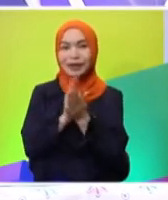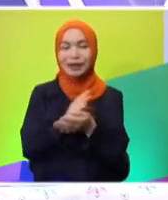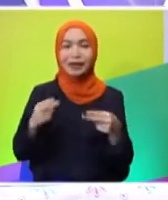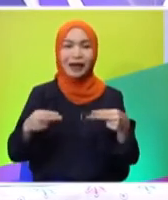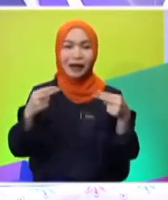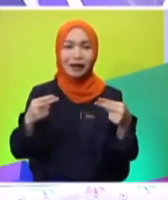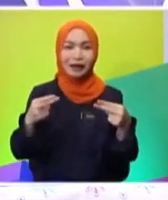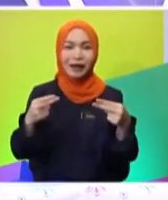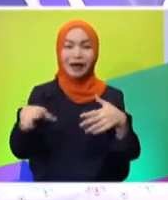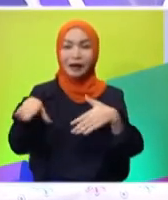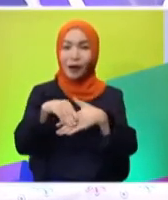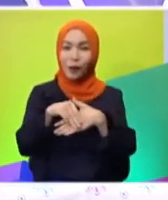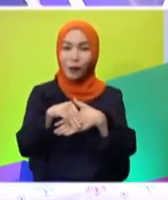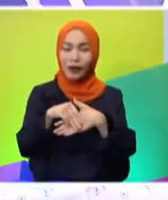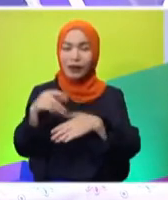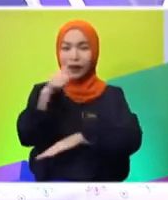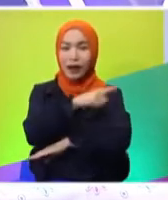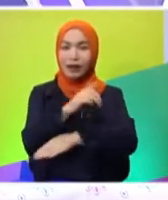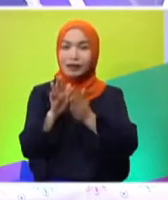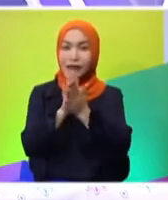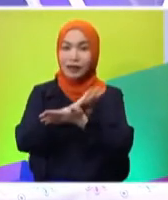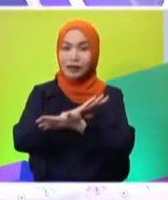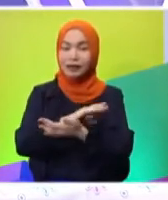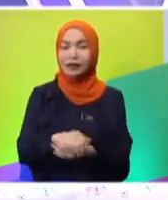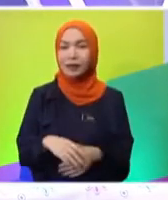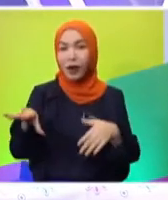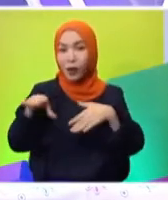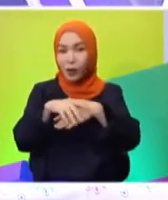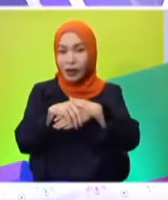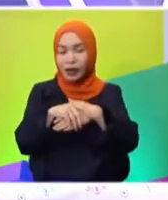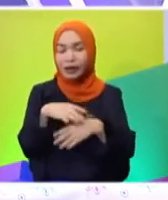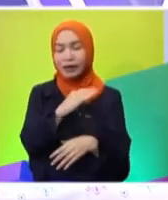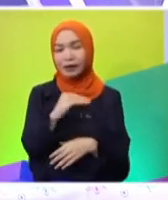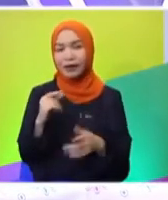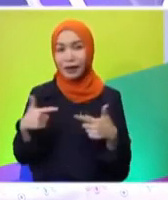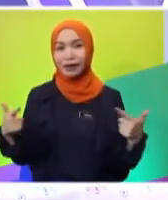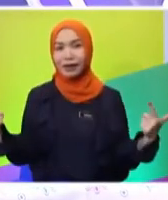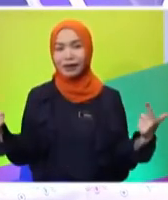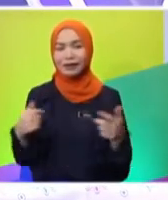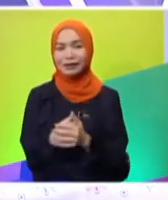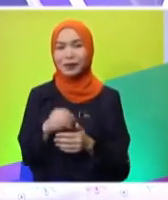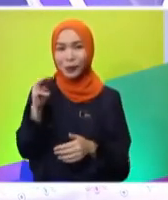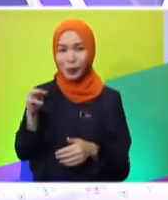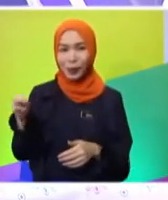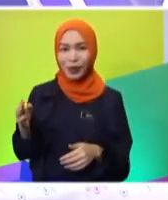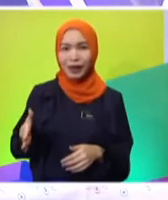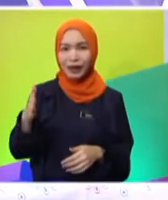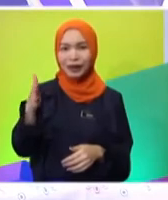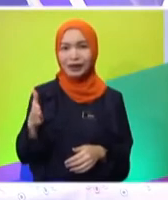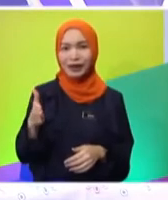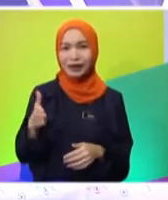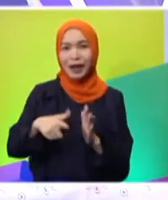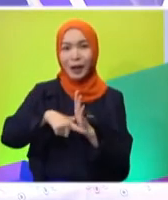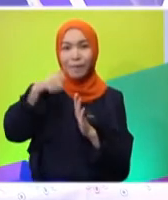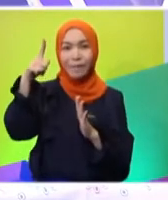jadi body kita kaitkan dengan eksibisi keusahawanan jugalah dan selain dapat itu kita mu ia akan lebih apa